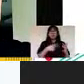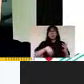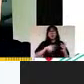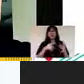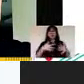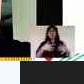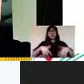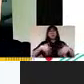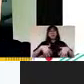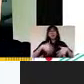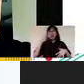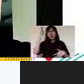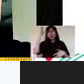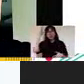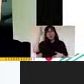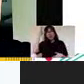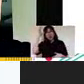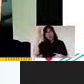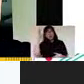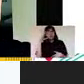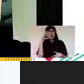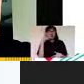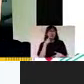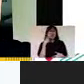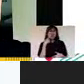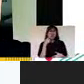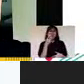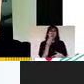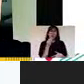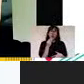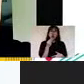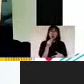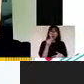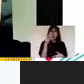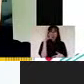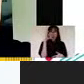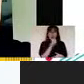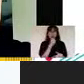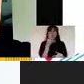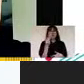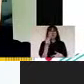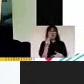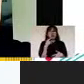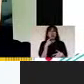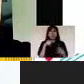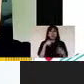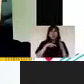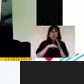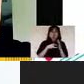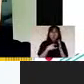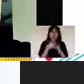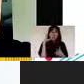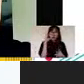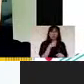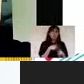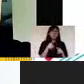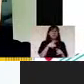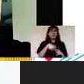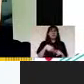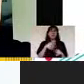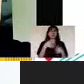cukup literate, tidak cukup punya literasi, tetapi sudah menjadi teknologi adopter dan